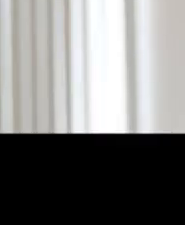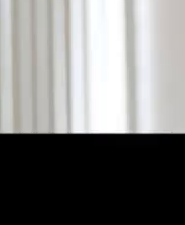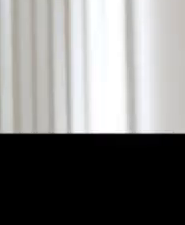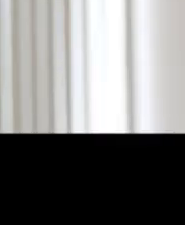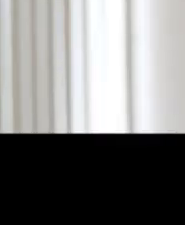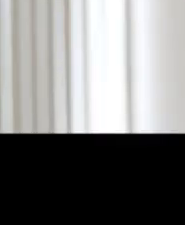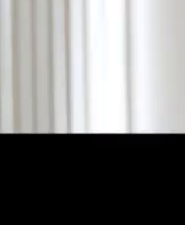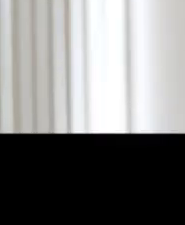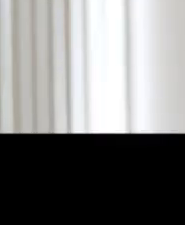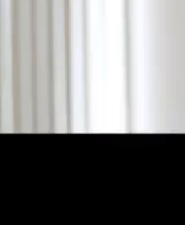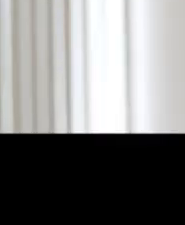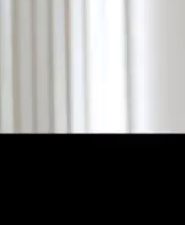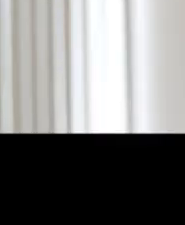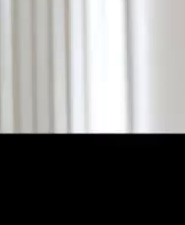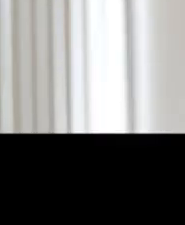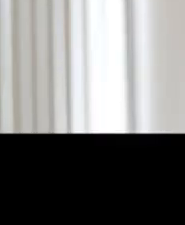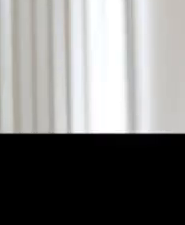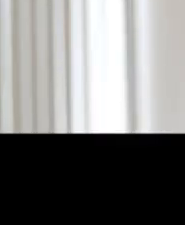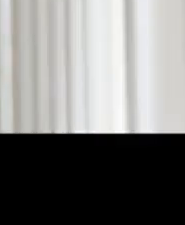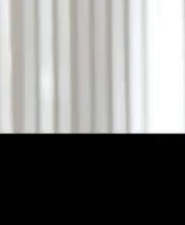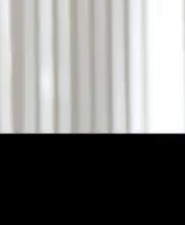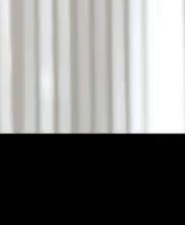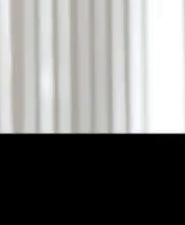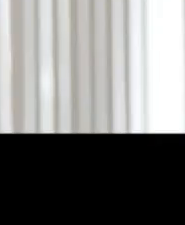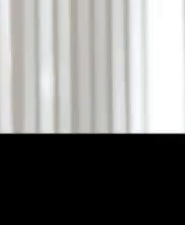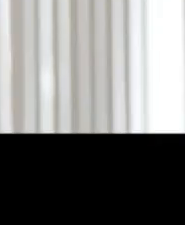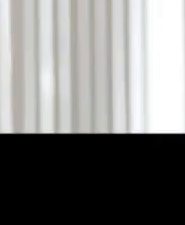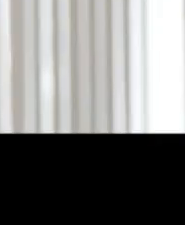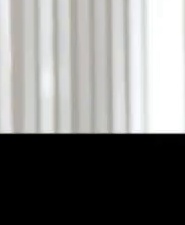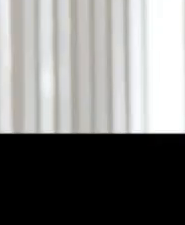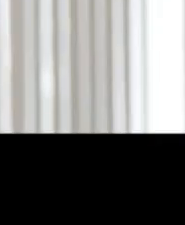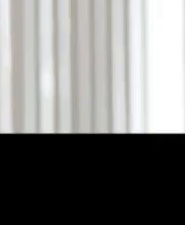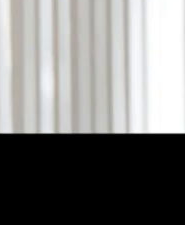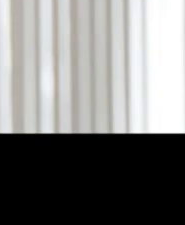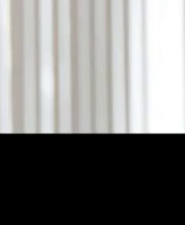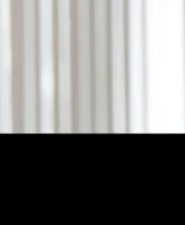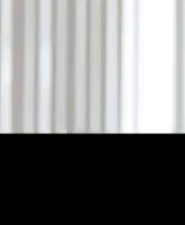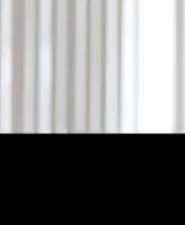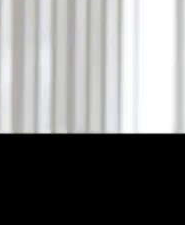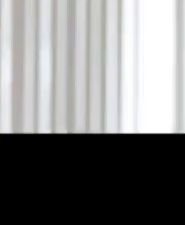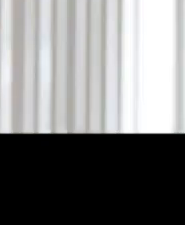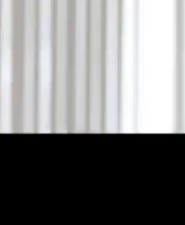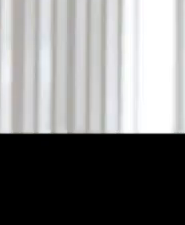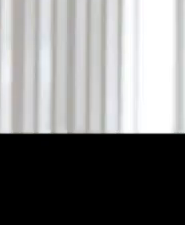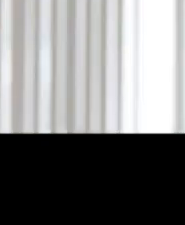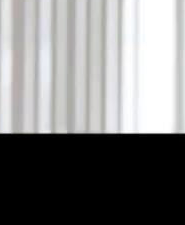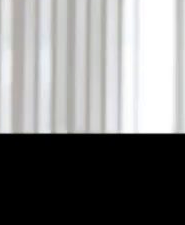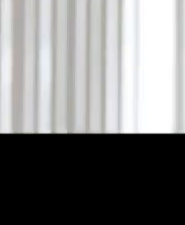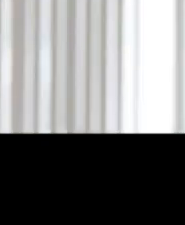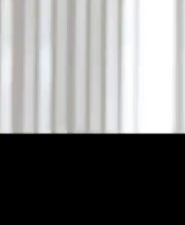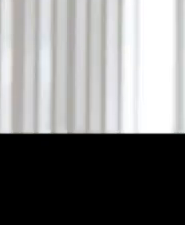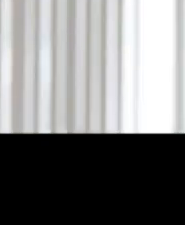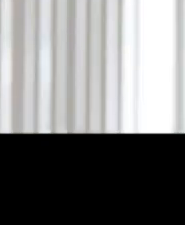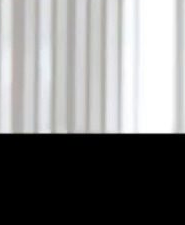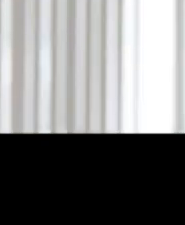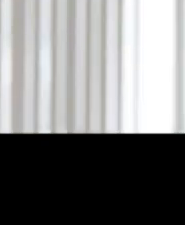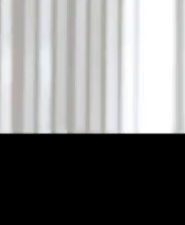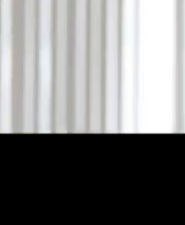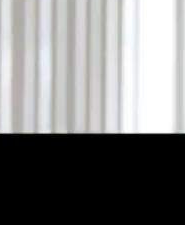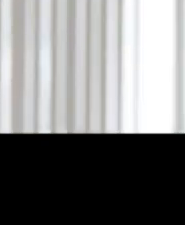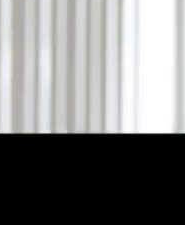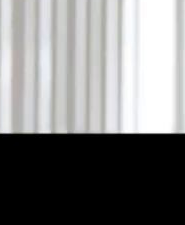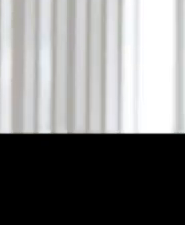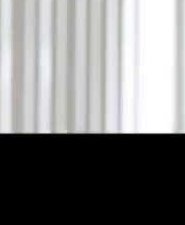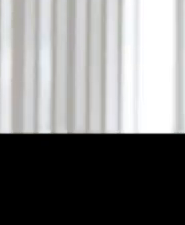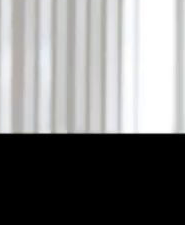Die beste Parteiorganisation in Österreich. Meine politische Familie. Eine starke Organisation mit